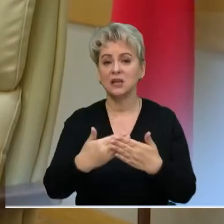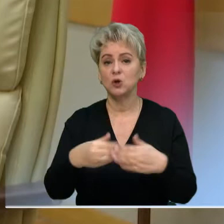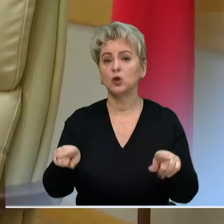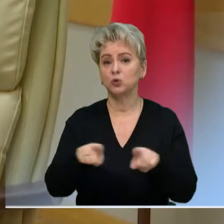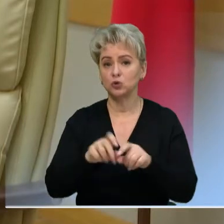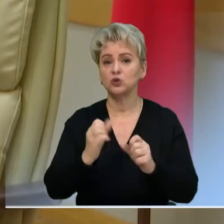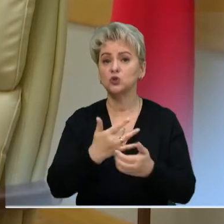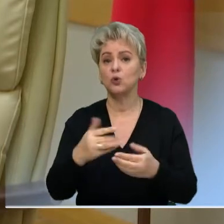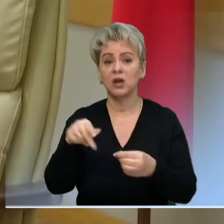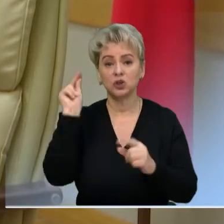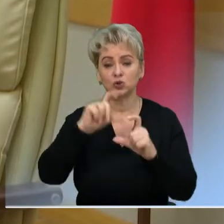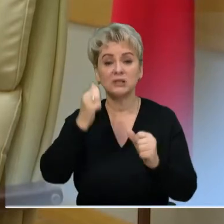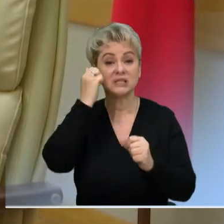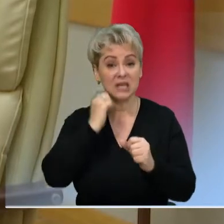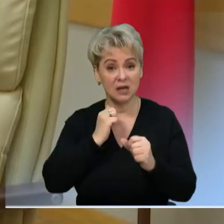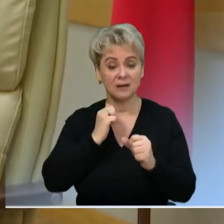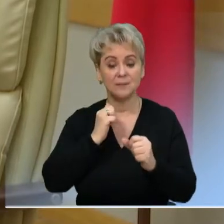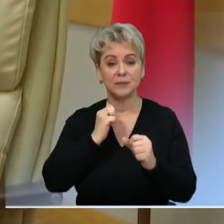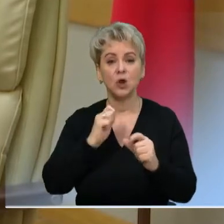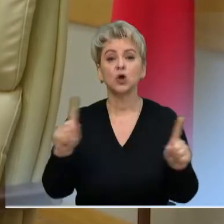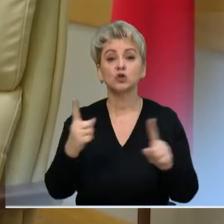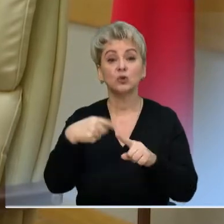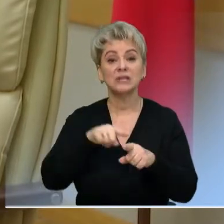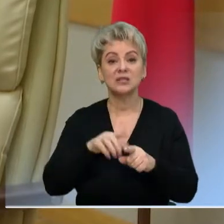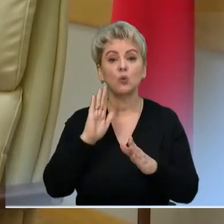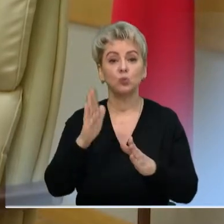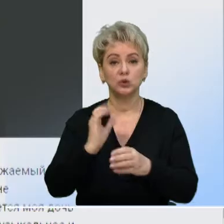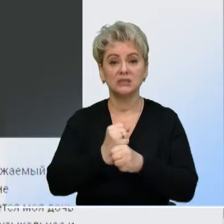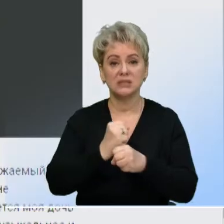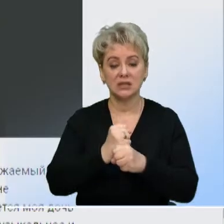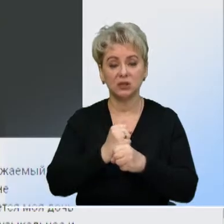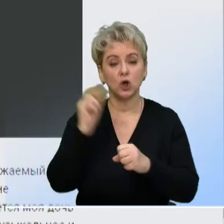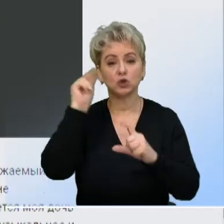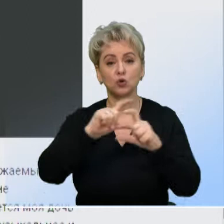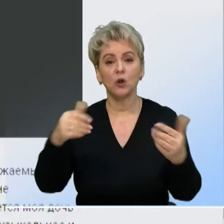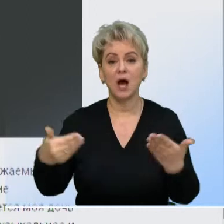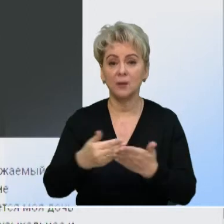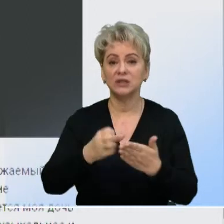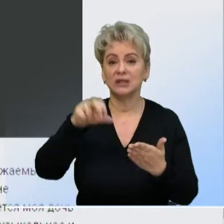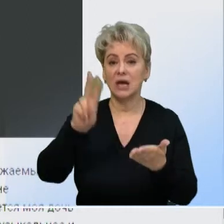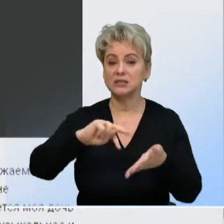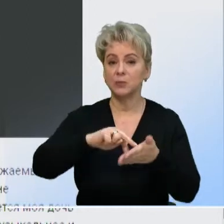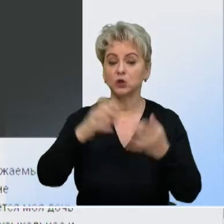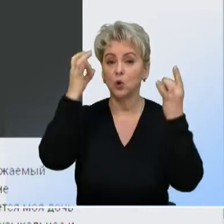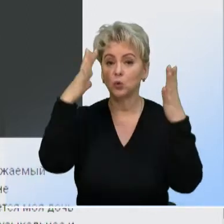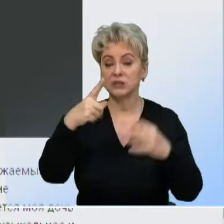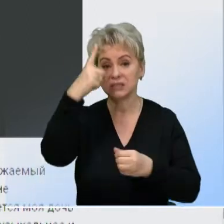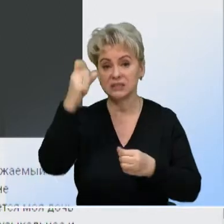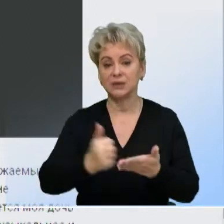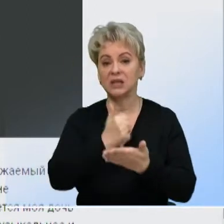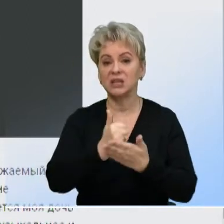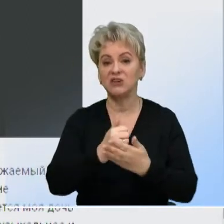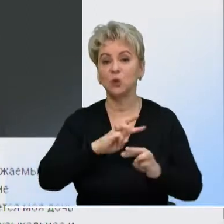чем самой школе лет. Вот что из этого будет сделано? Школу обновят по нацпроекту «Культура», докладывает